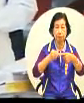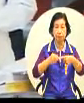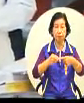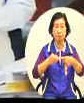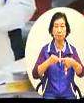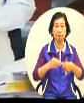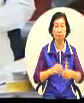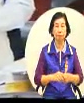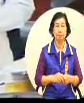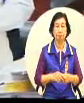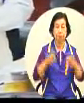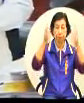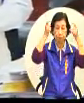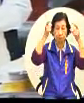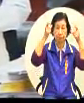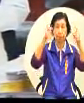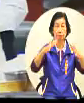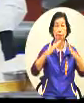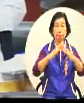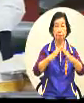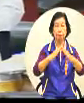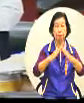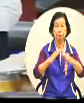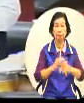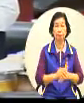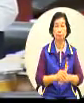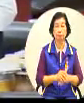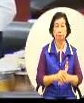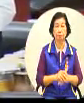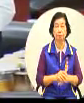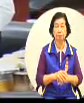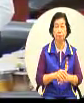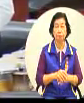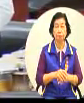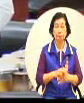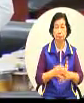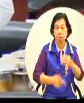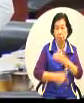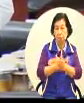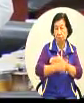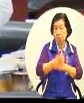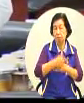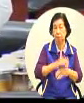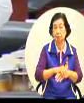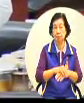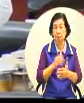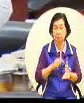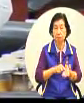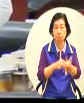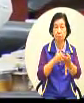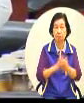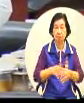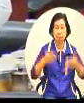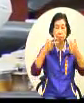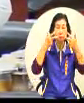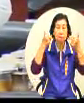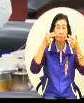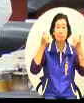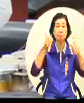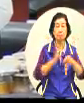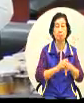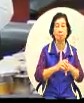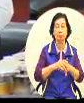我们高雄市应该要积极的争取原住民族博物